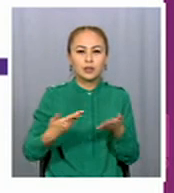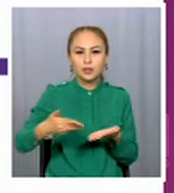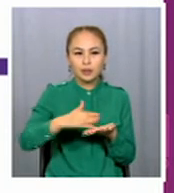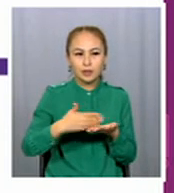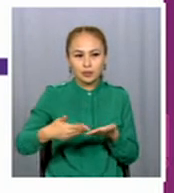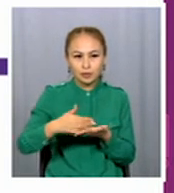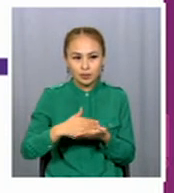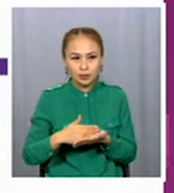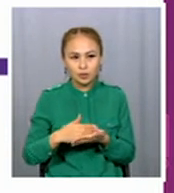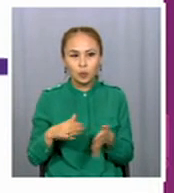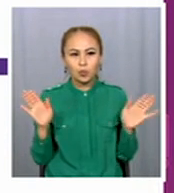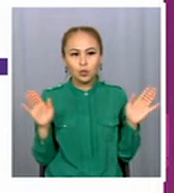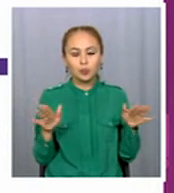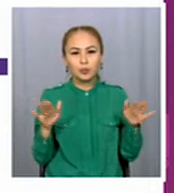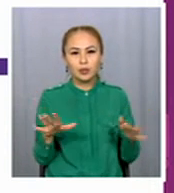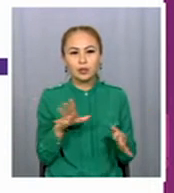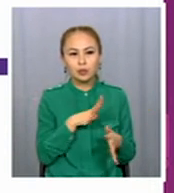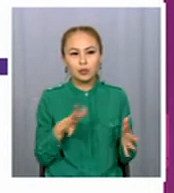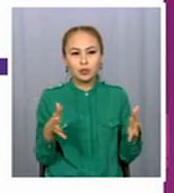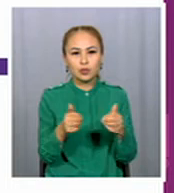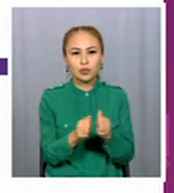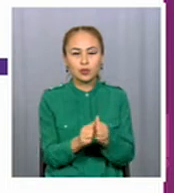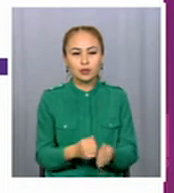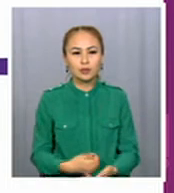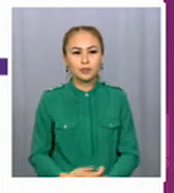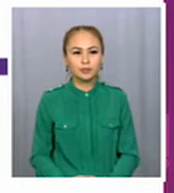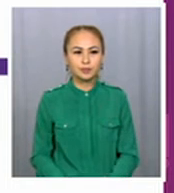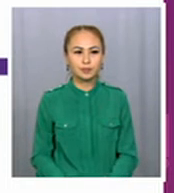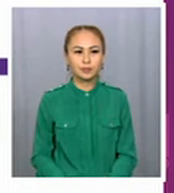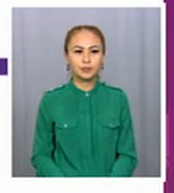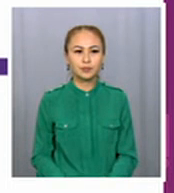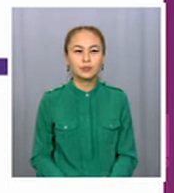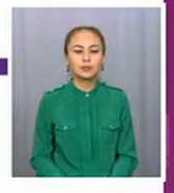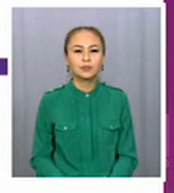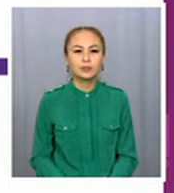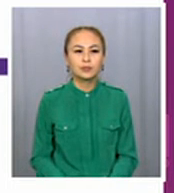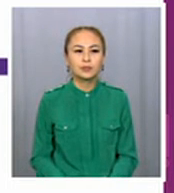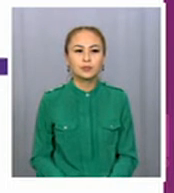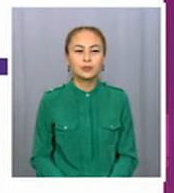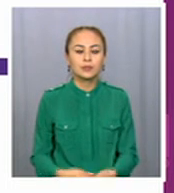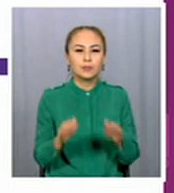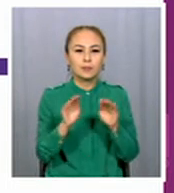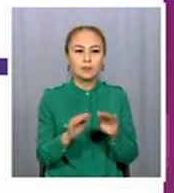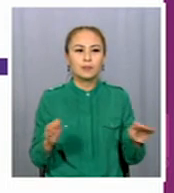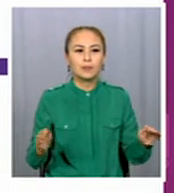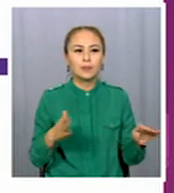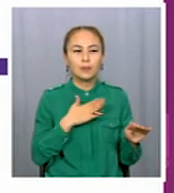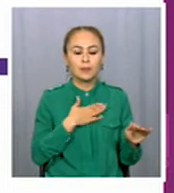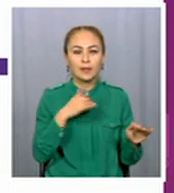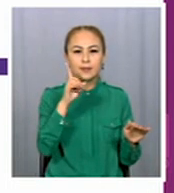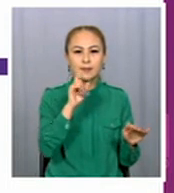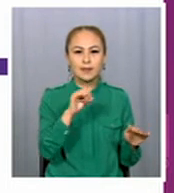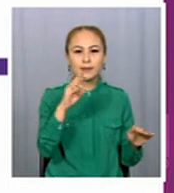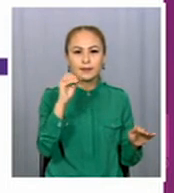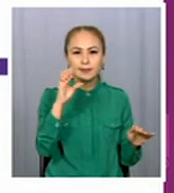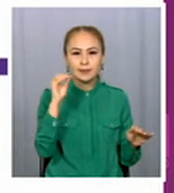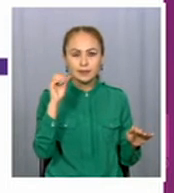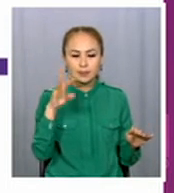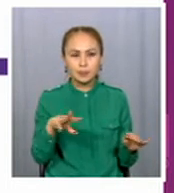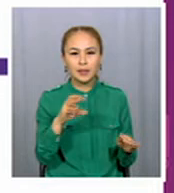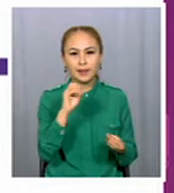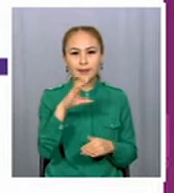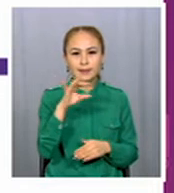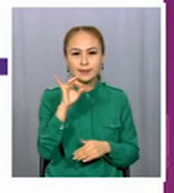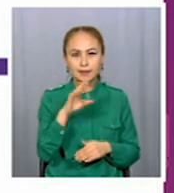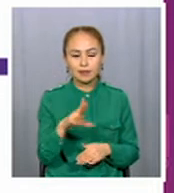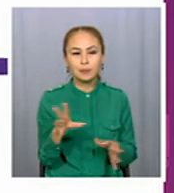Ағаш екті және көбелек ұстады. Мінекей балалар, біз зат есімдермен